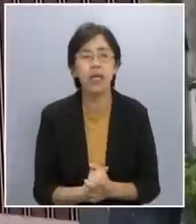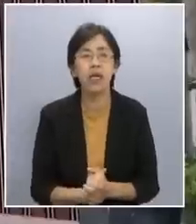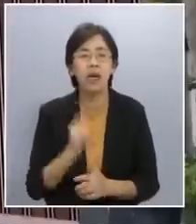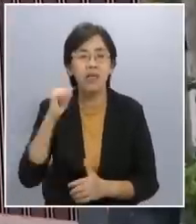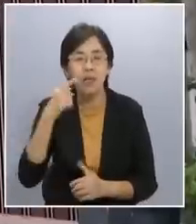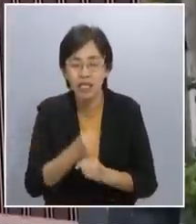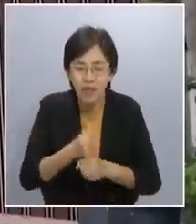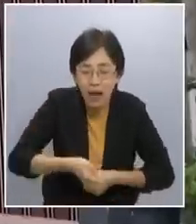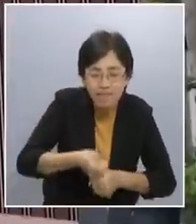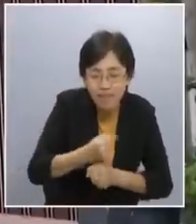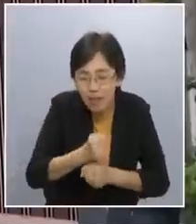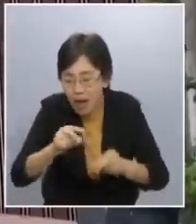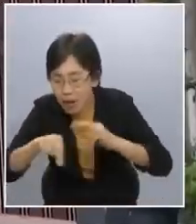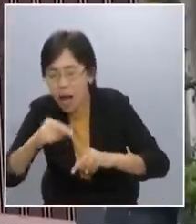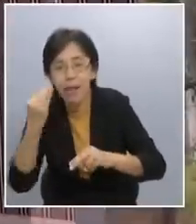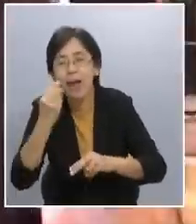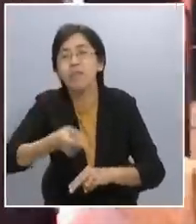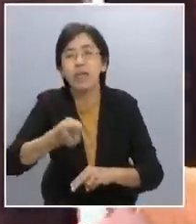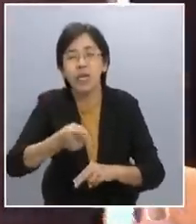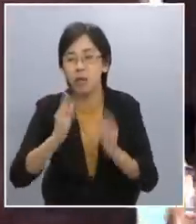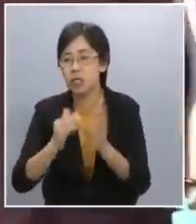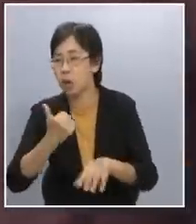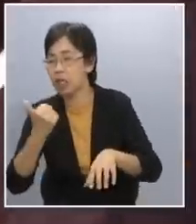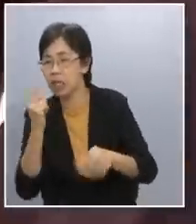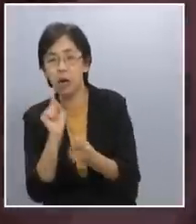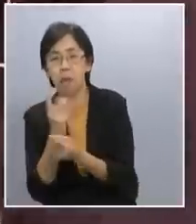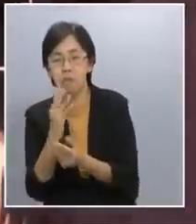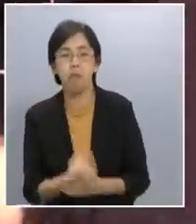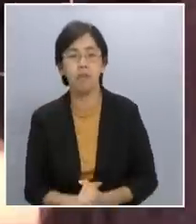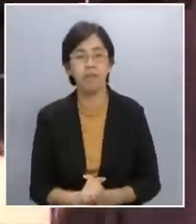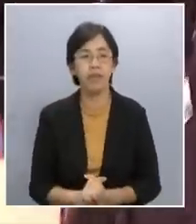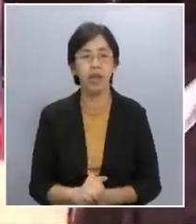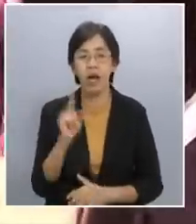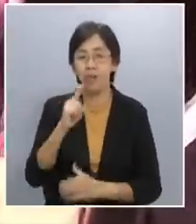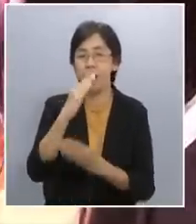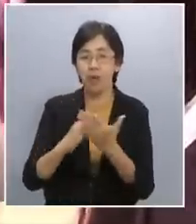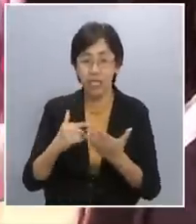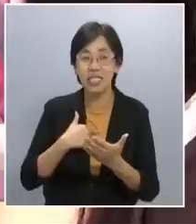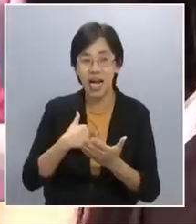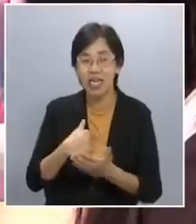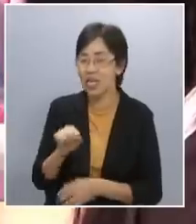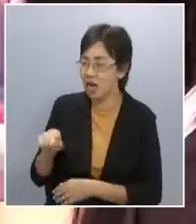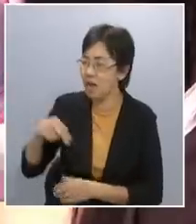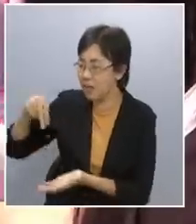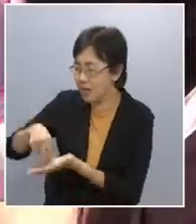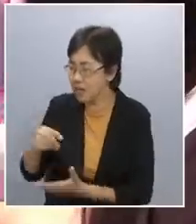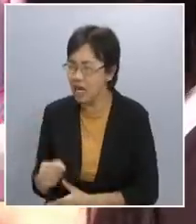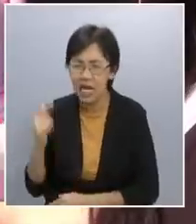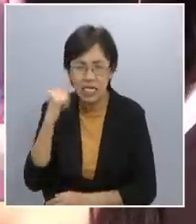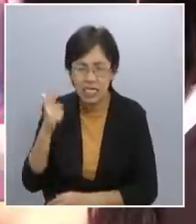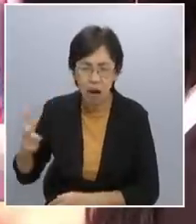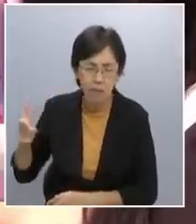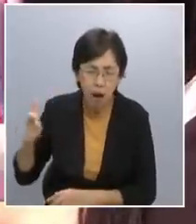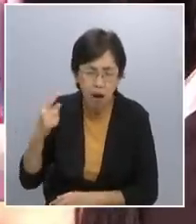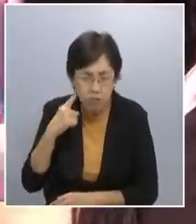ามาทำงานตามปกติค่ะ บ่ายโมงครึ่งยายออกมายืนตรงนี้พอมายืนปุ๊บก็ได้ยินเสียงปืนเล